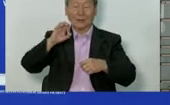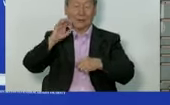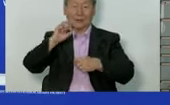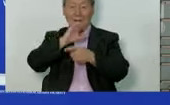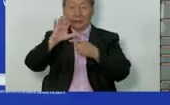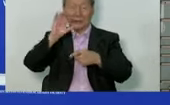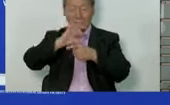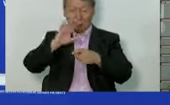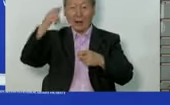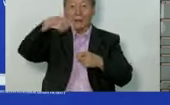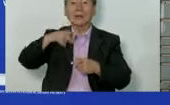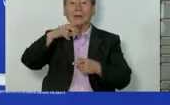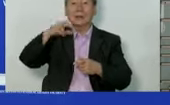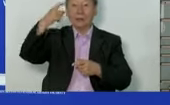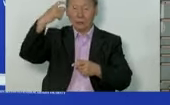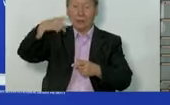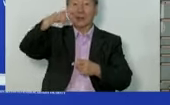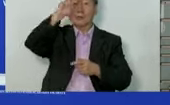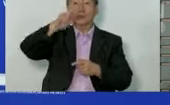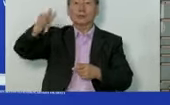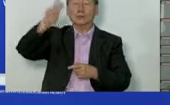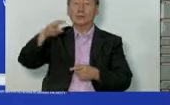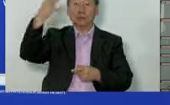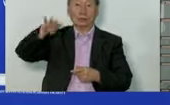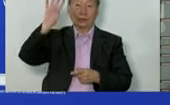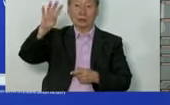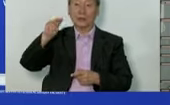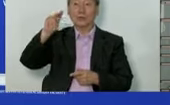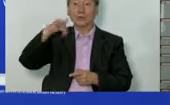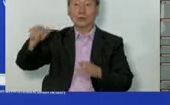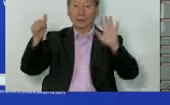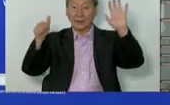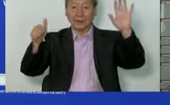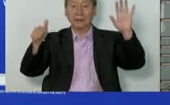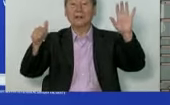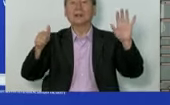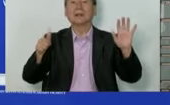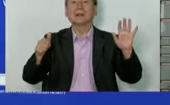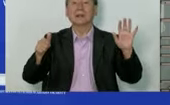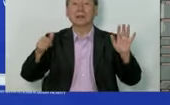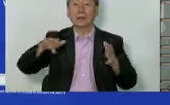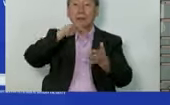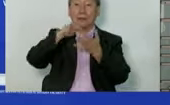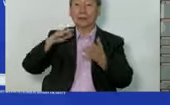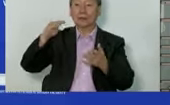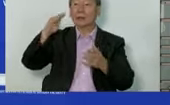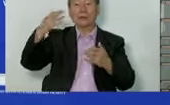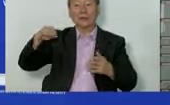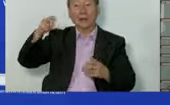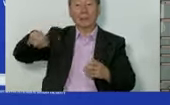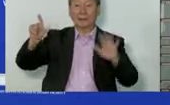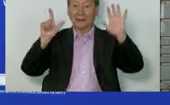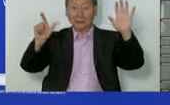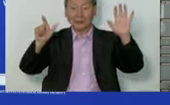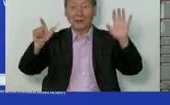диагнозом COVID-19. Из них в городе Бишкек 44, в Чуйской области 6, в Жалабатской